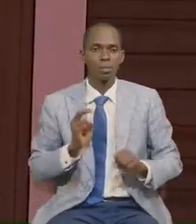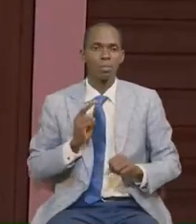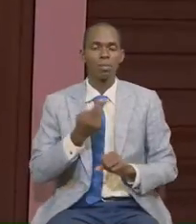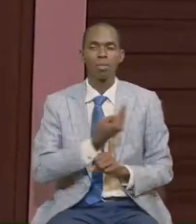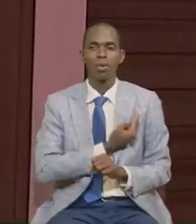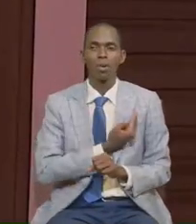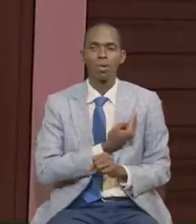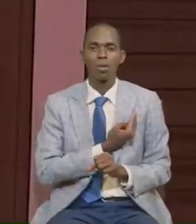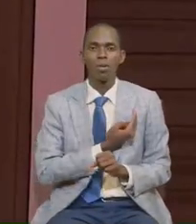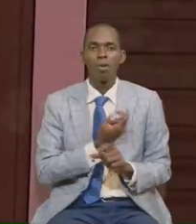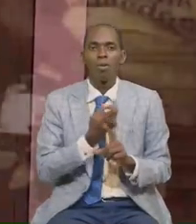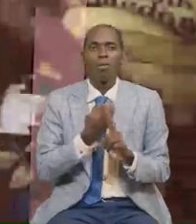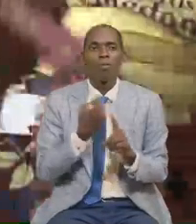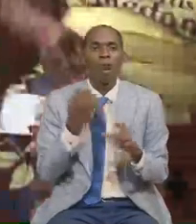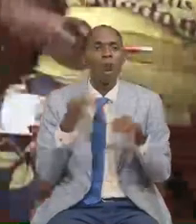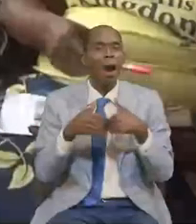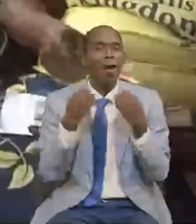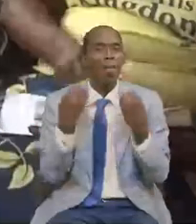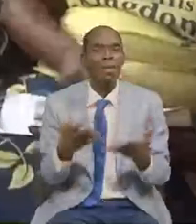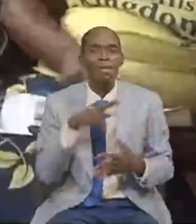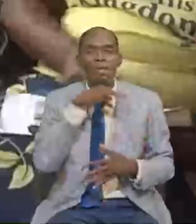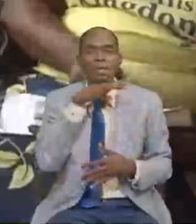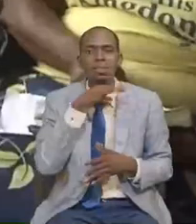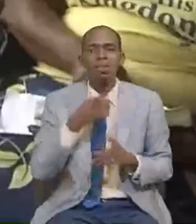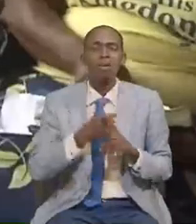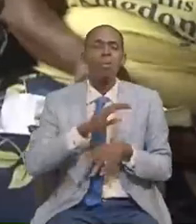de combien d'iniquité? De toute iniquité.